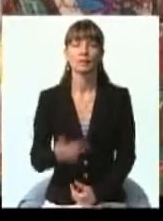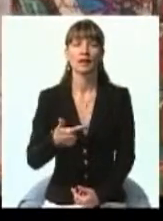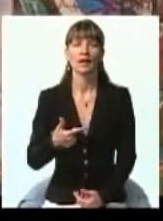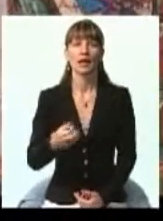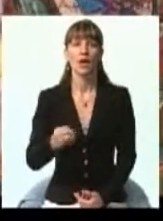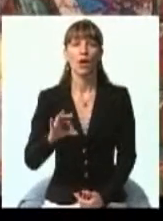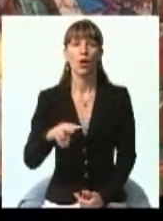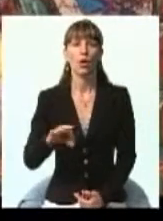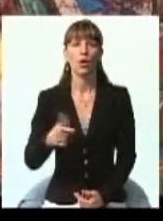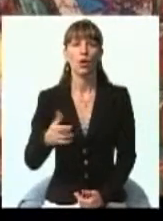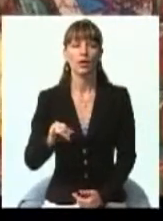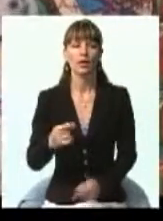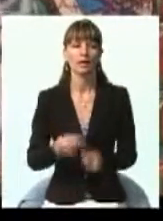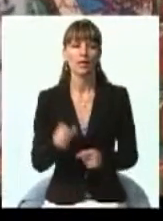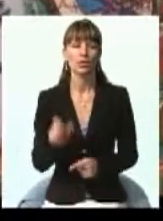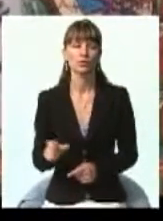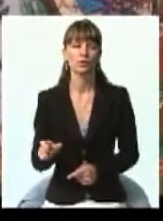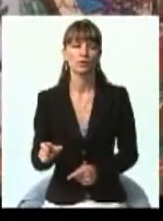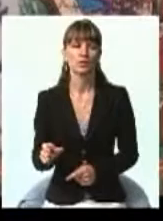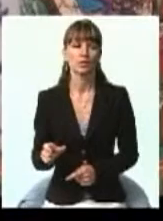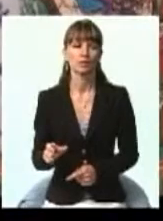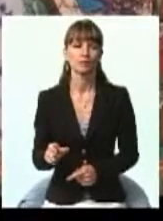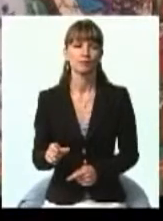Геологи вивчають землю.